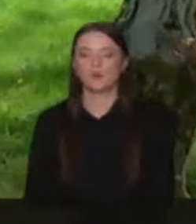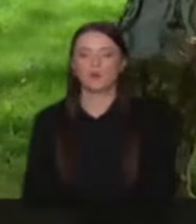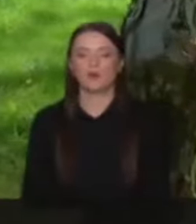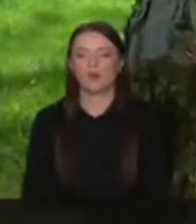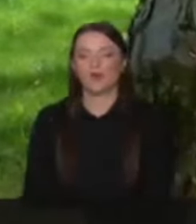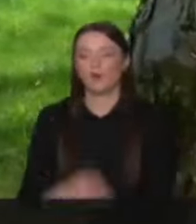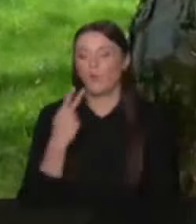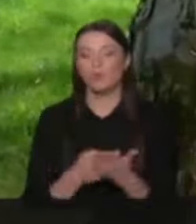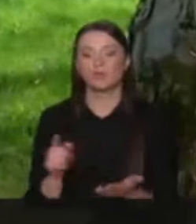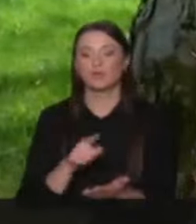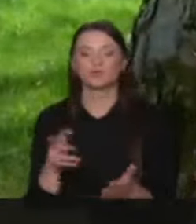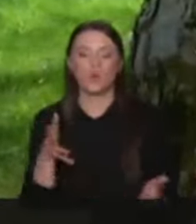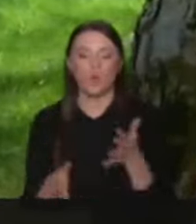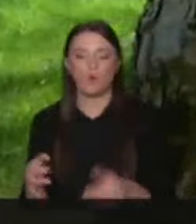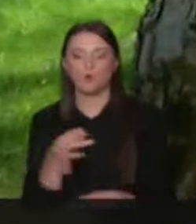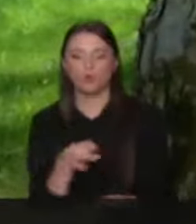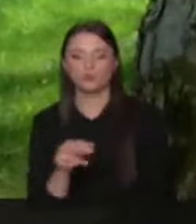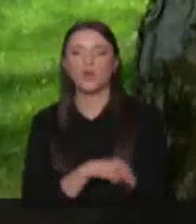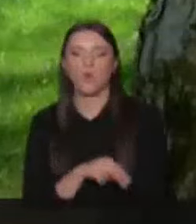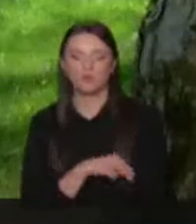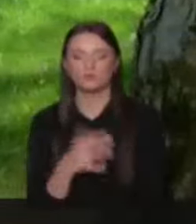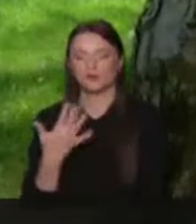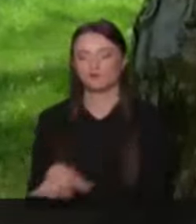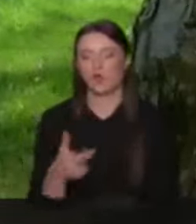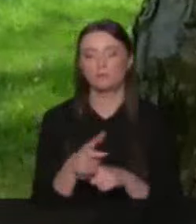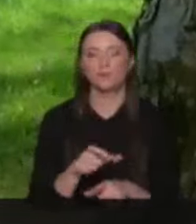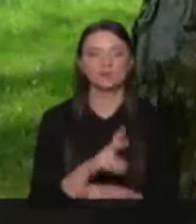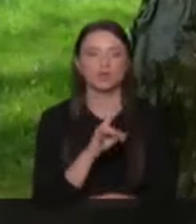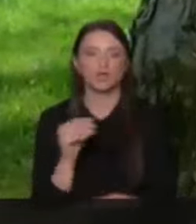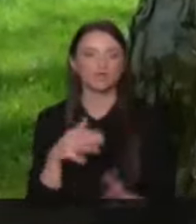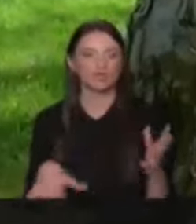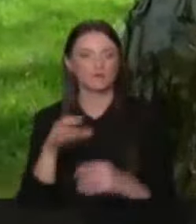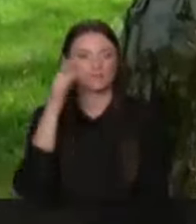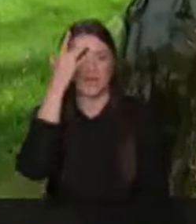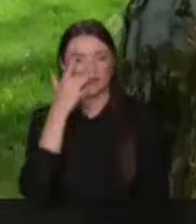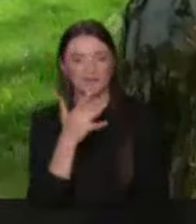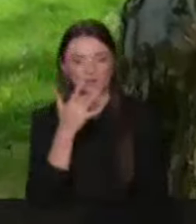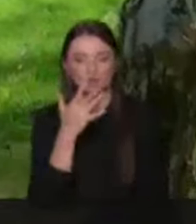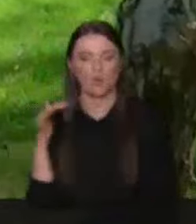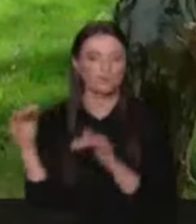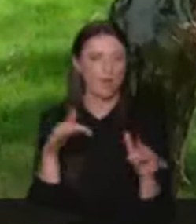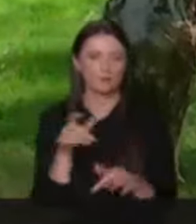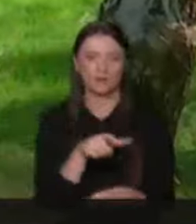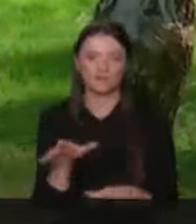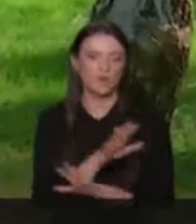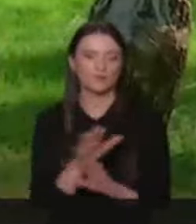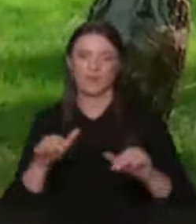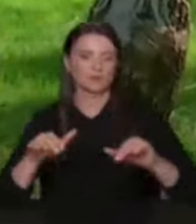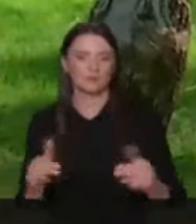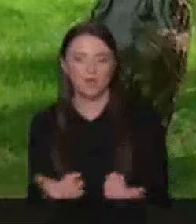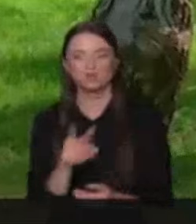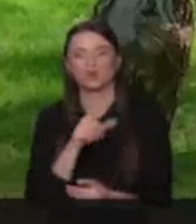Попри те, що Оболонський острів працює вже більше, ніж все літо, наплив людей не зменшується,